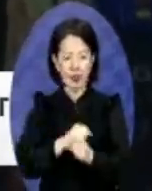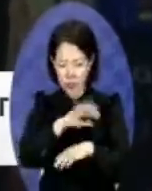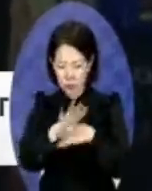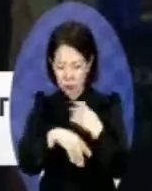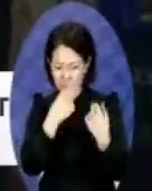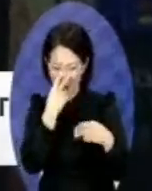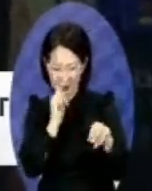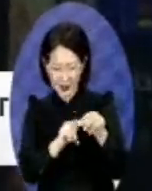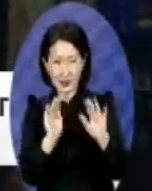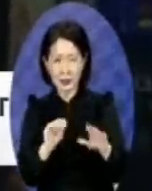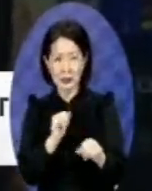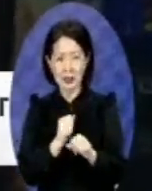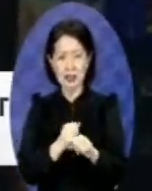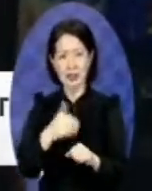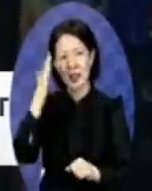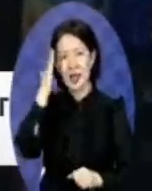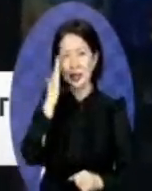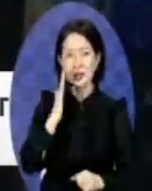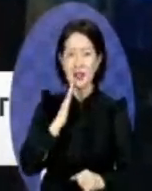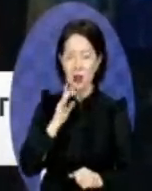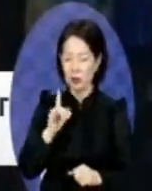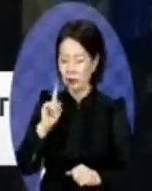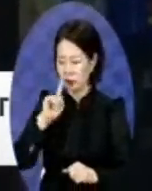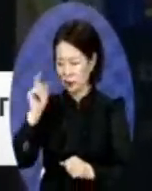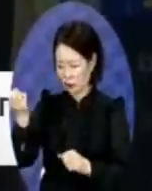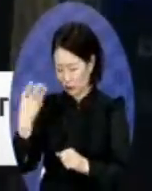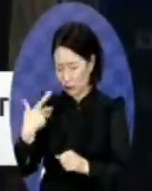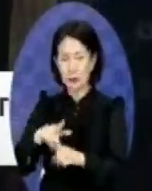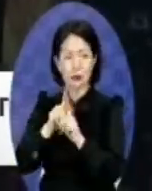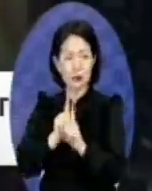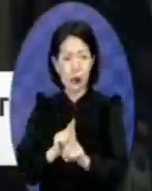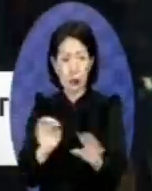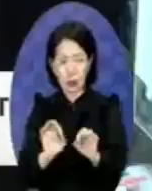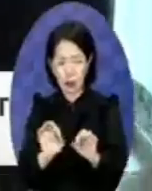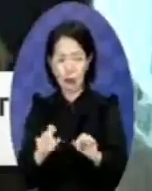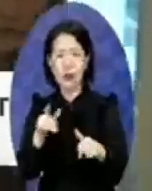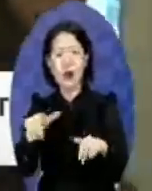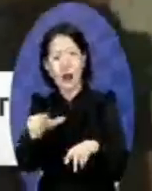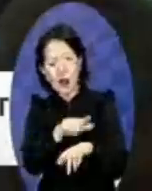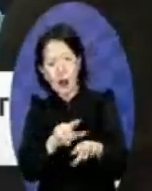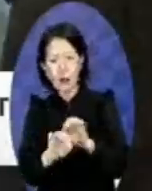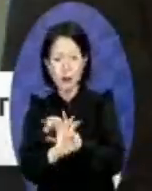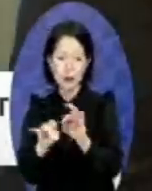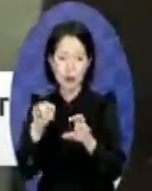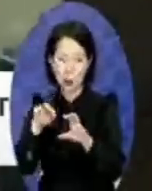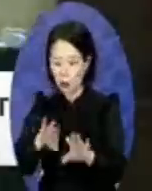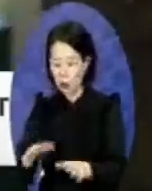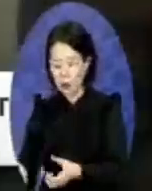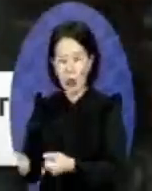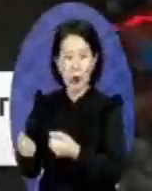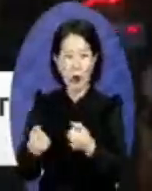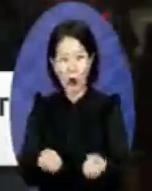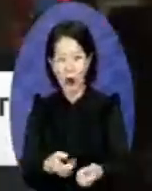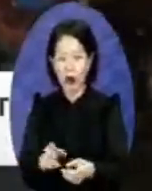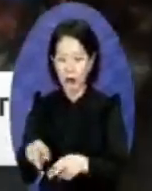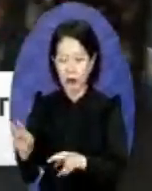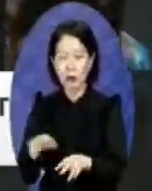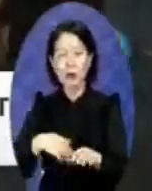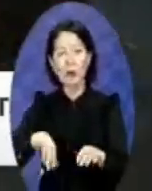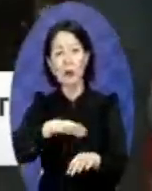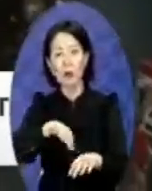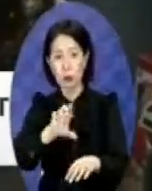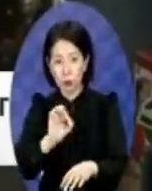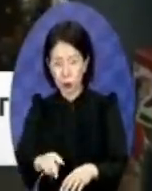тавьж ажиллана. За харин эцэг эхчүүд захирамжийг биелүүлэхгүй за нэр дурдсан газруудаар хүүхдээ үйлчлүүлвэл цагдаа нар зөрчлийн тухай хууль заасны